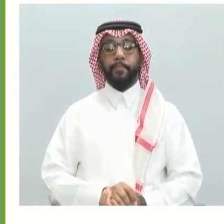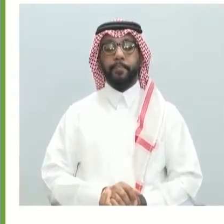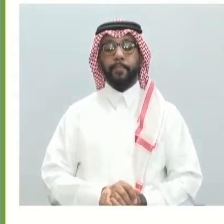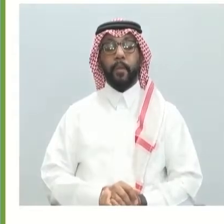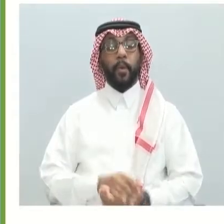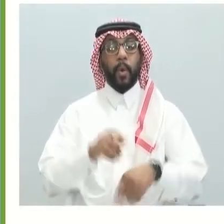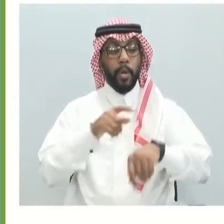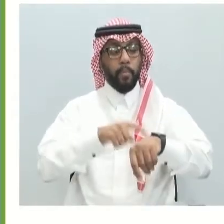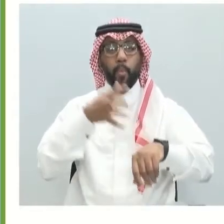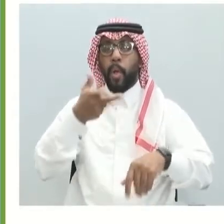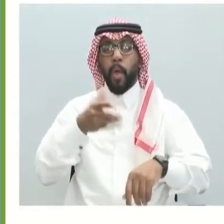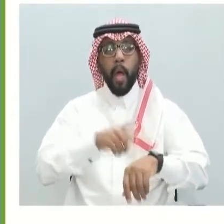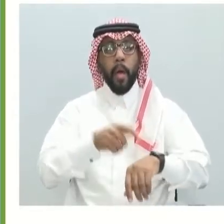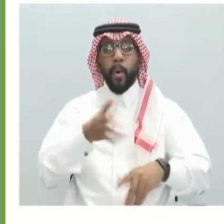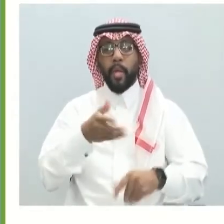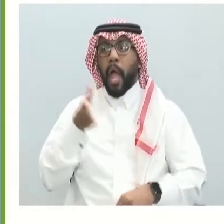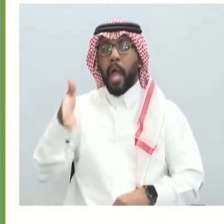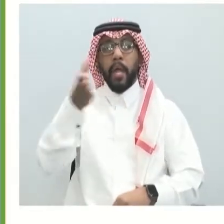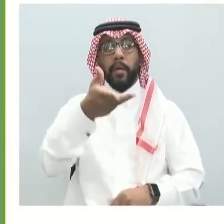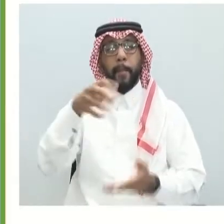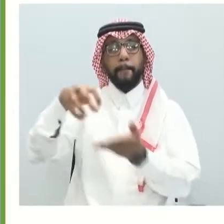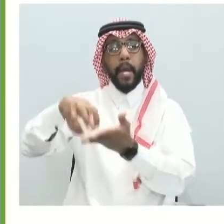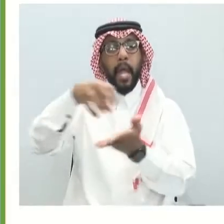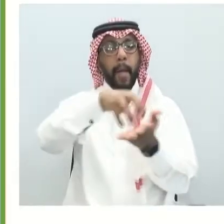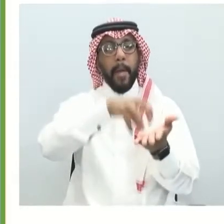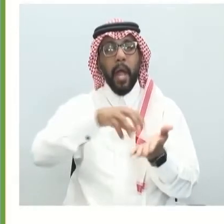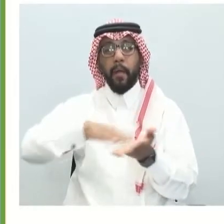اين ويسال بها عن المكان